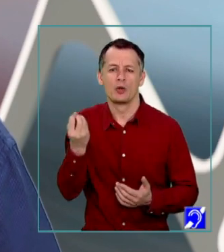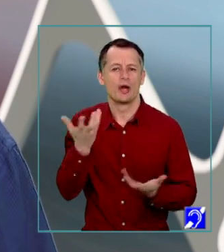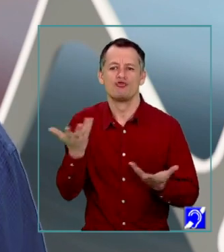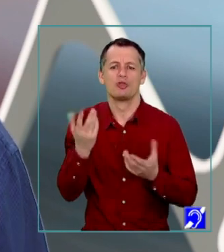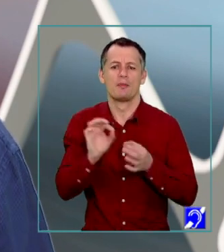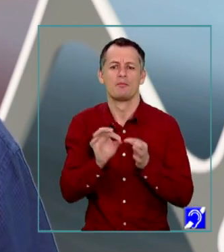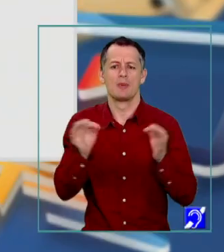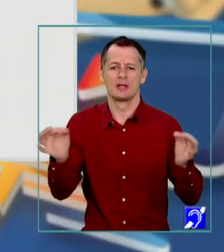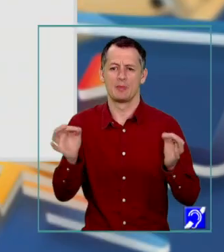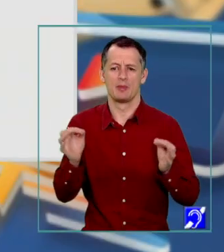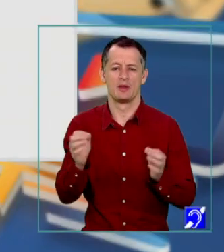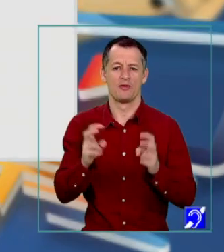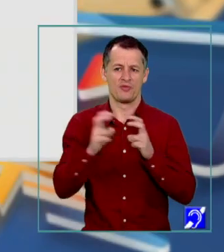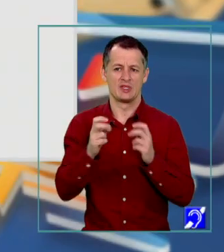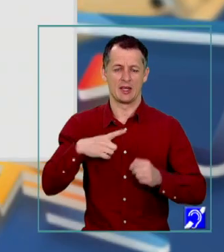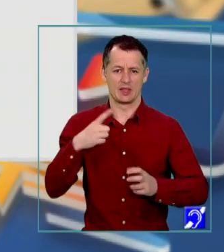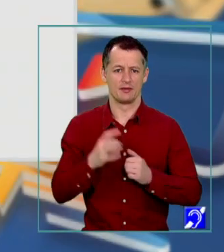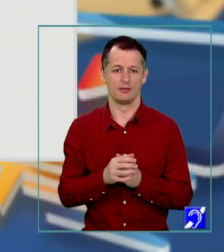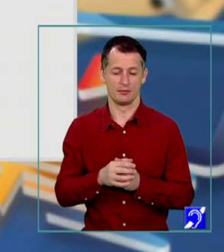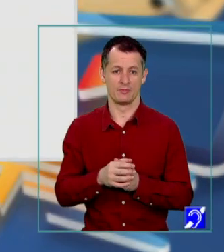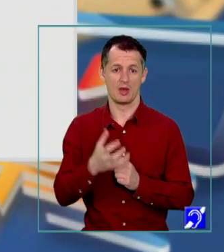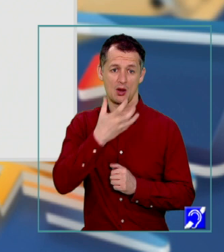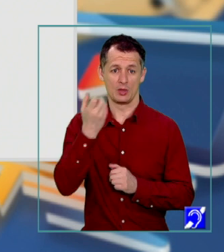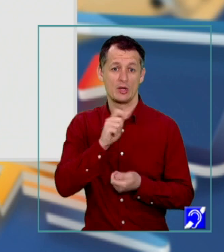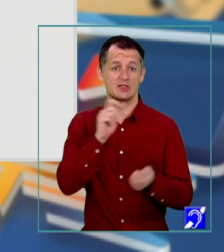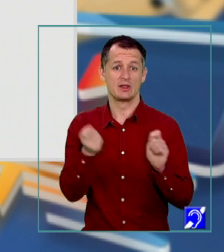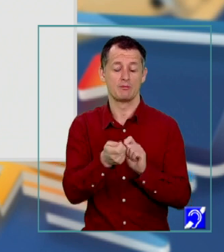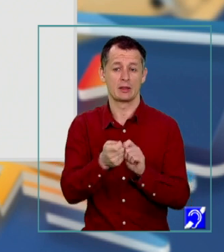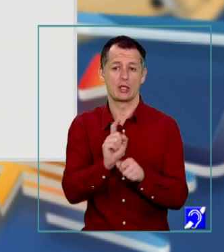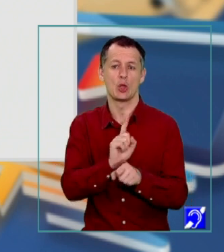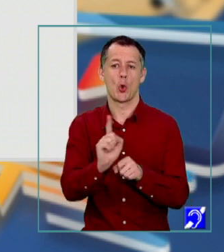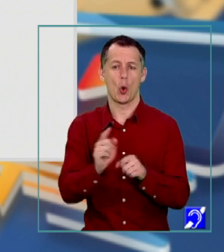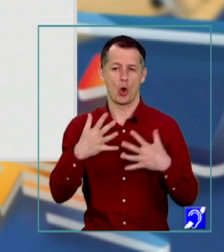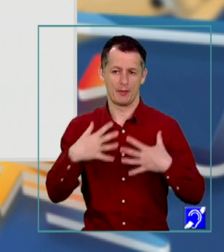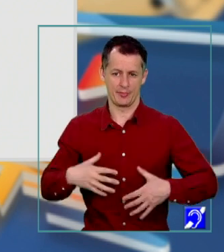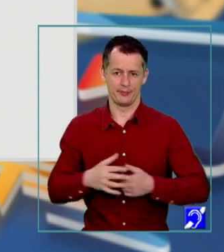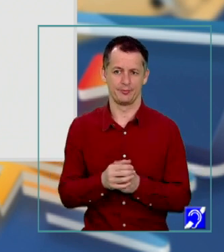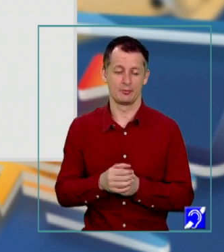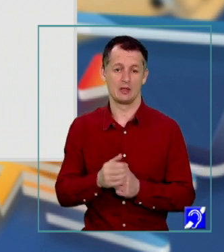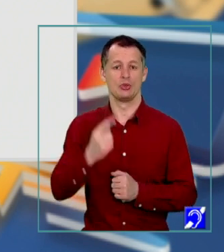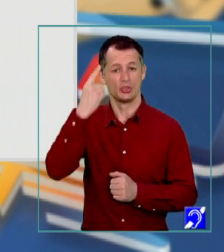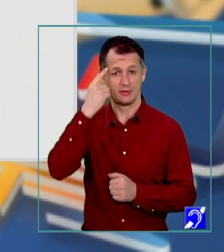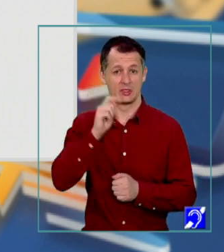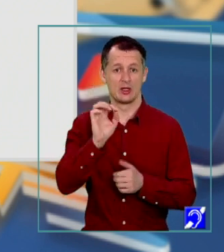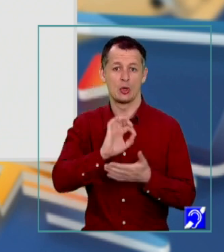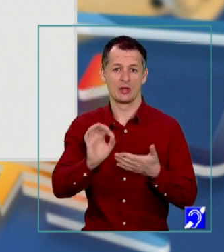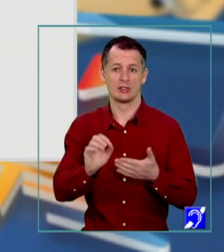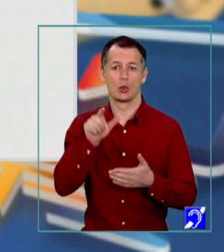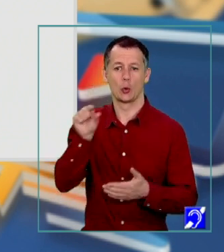ce mărime fizică reprezintă. Căldura schimbată de un corp. Știm foarte bine că ea se notează cu Q. Este